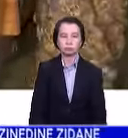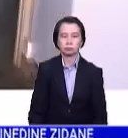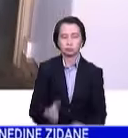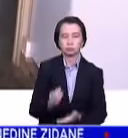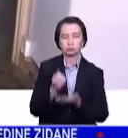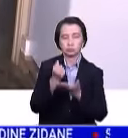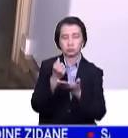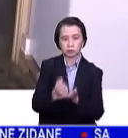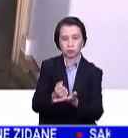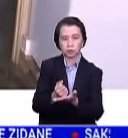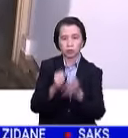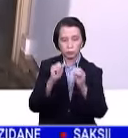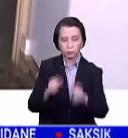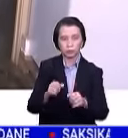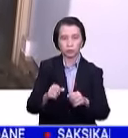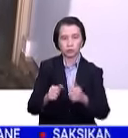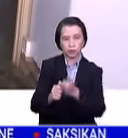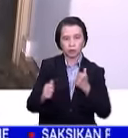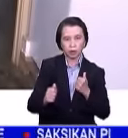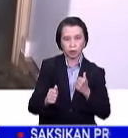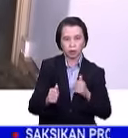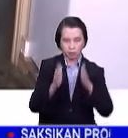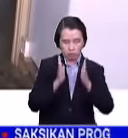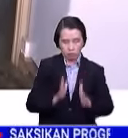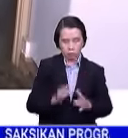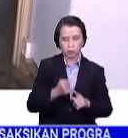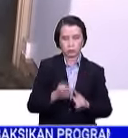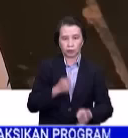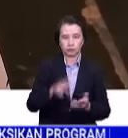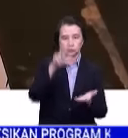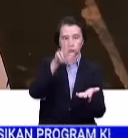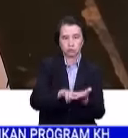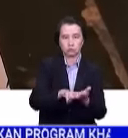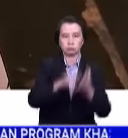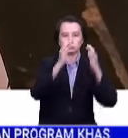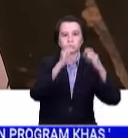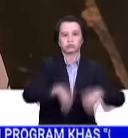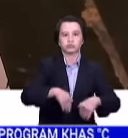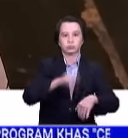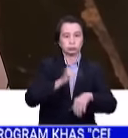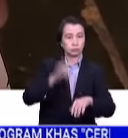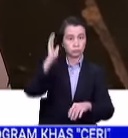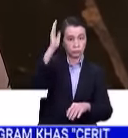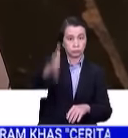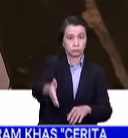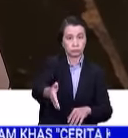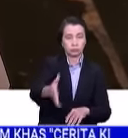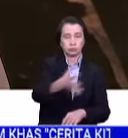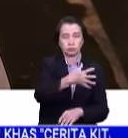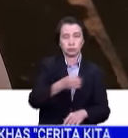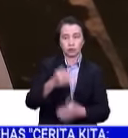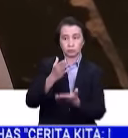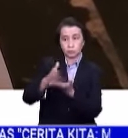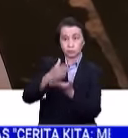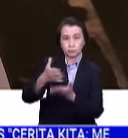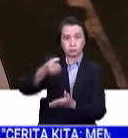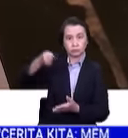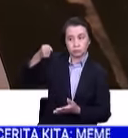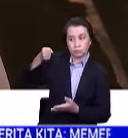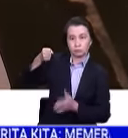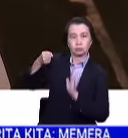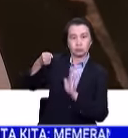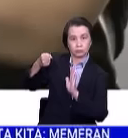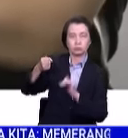Bantuan sebegitu diyakini mampu mengelak penerima daripada diisytihar muflis pada masa akan datang. Moratorium dan pengurangan